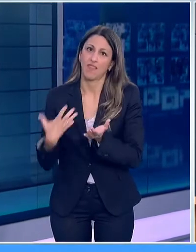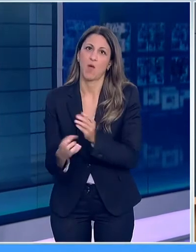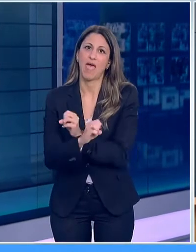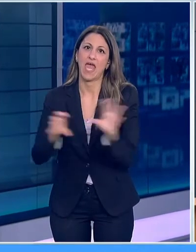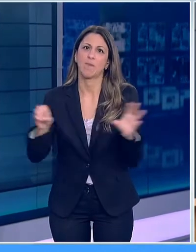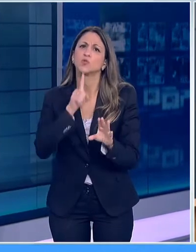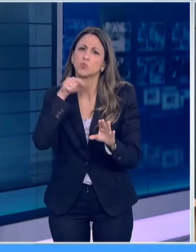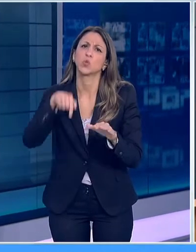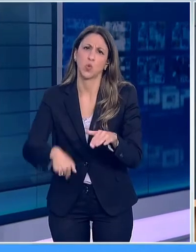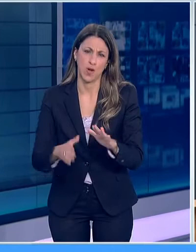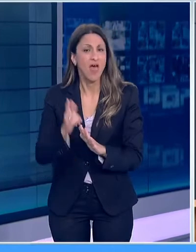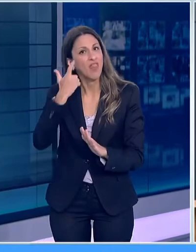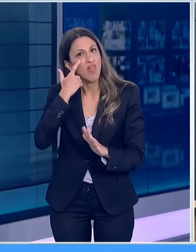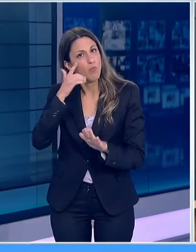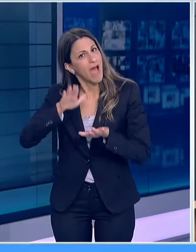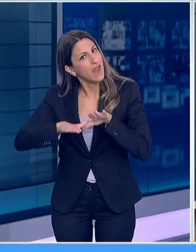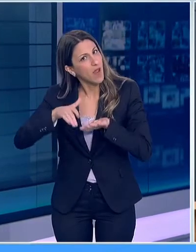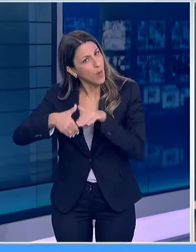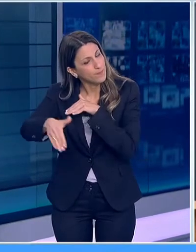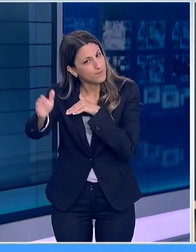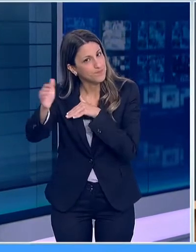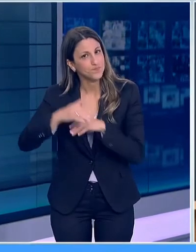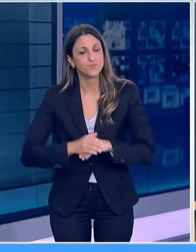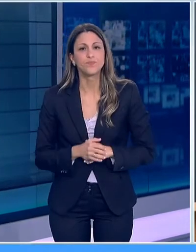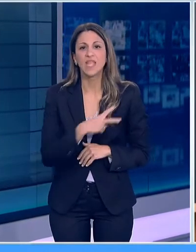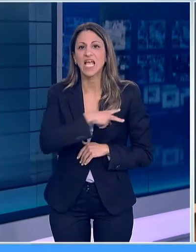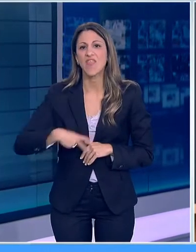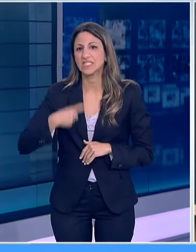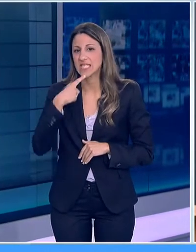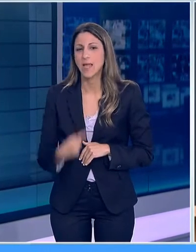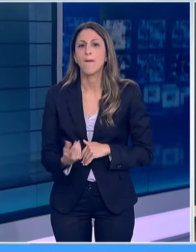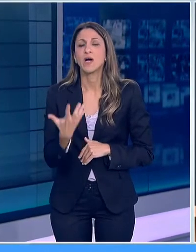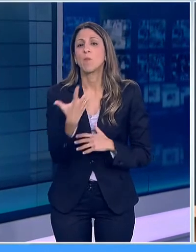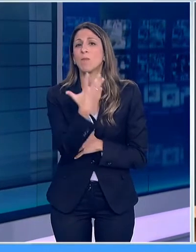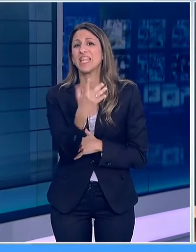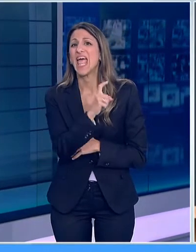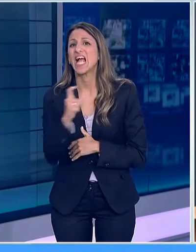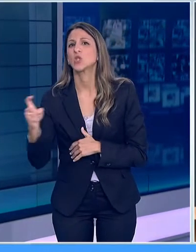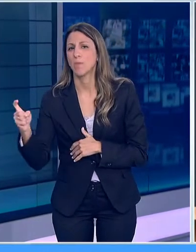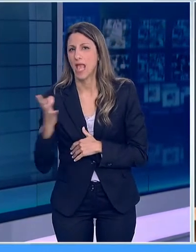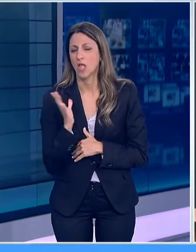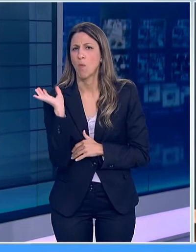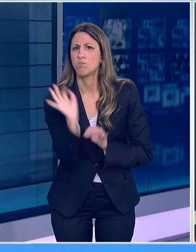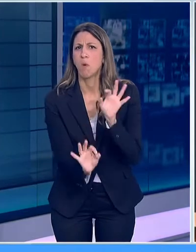Καλησπέρα σας. Έως σήμερα, περισσότερα από 5.600.000 εργαστριακά